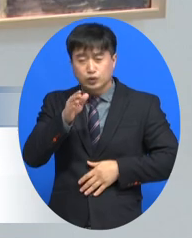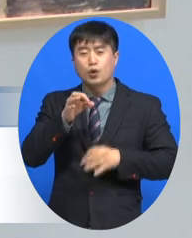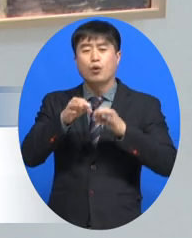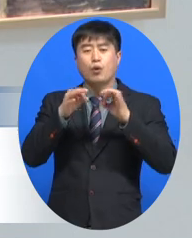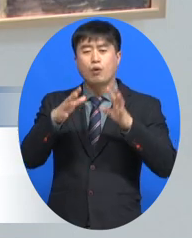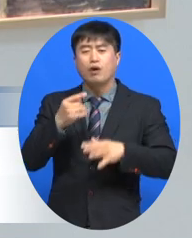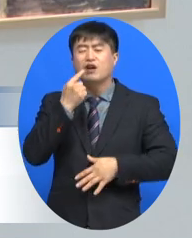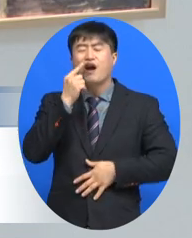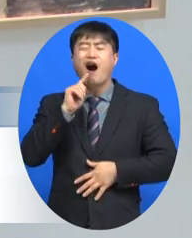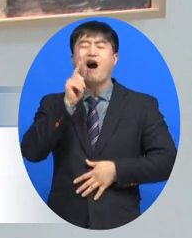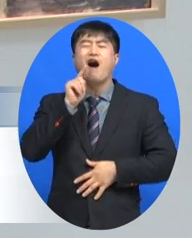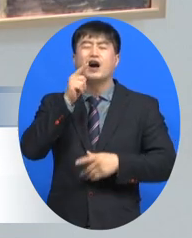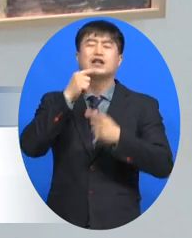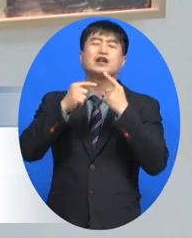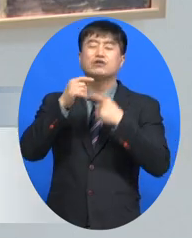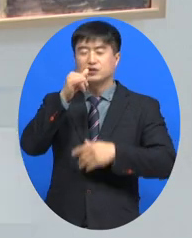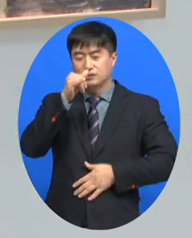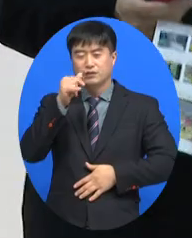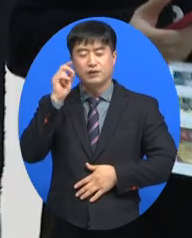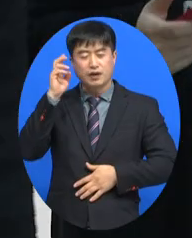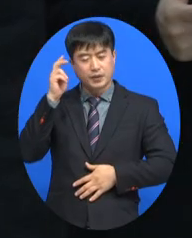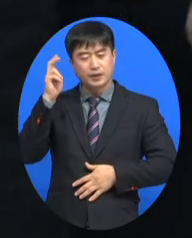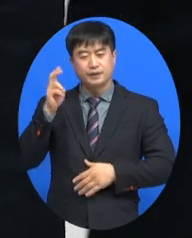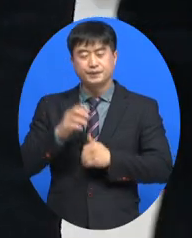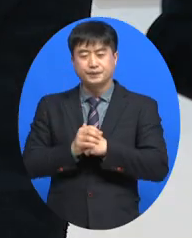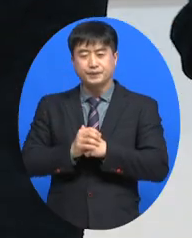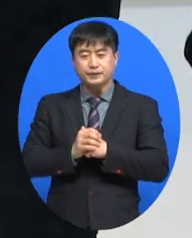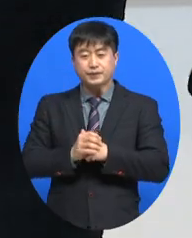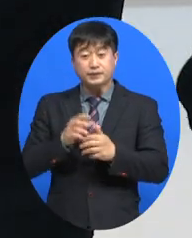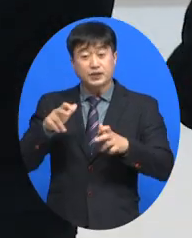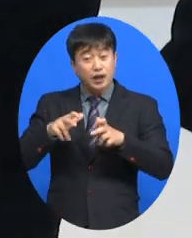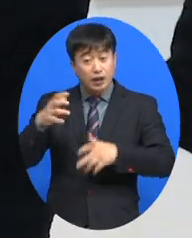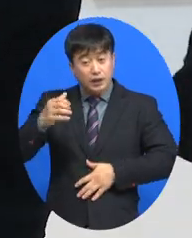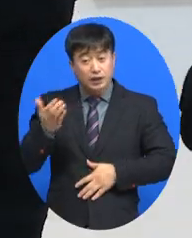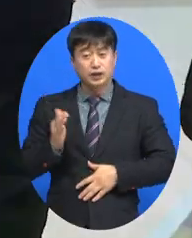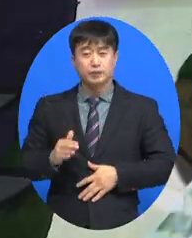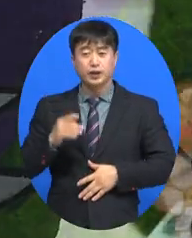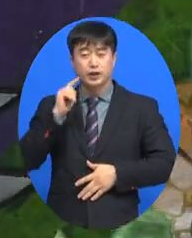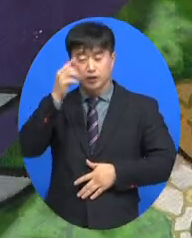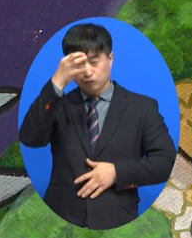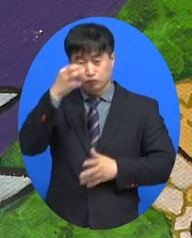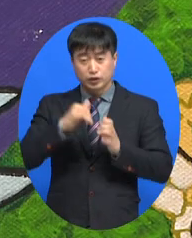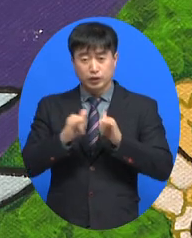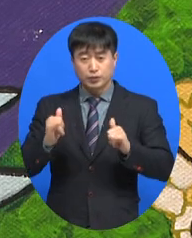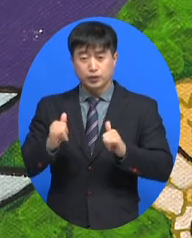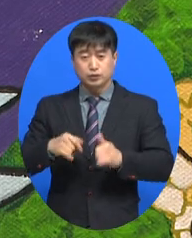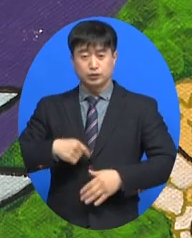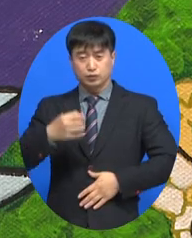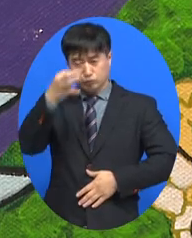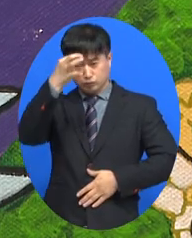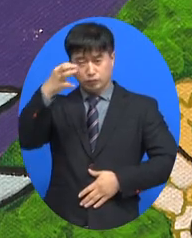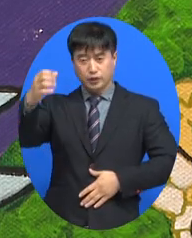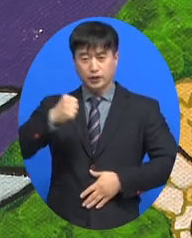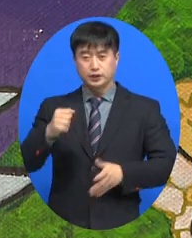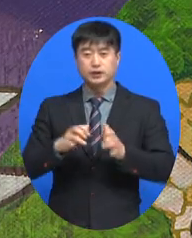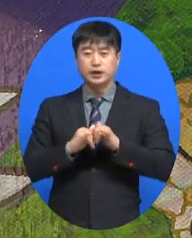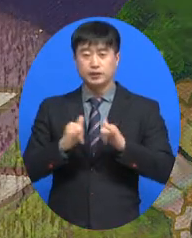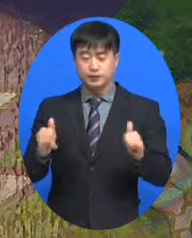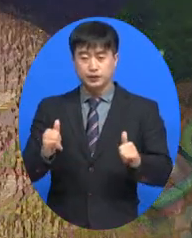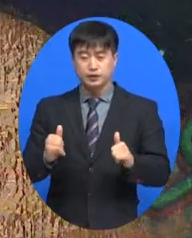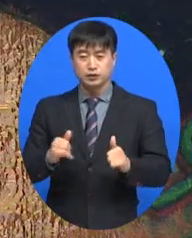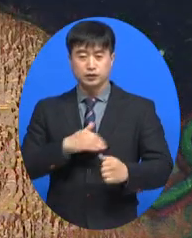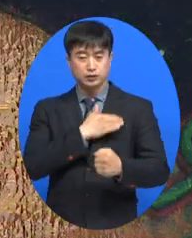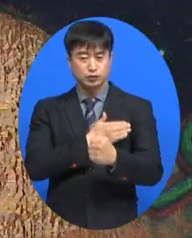그린 동안 내내 입천장에 까였던 기억이 나요. 장애를 갖고 있지만 예술인으로서 자신의 재능을 가진